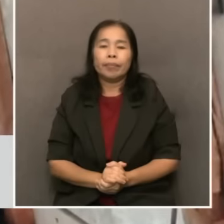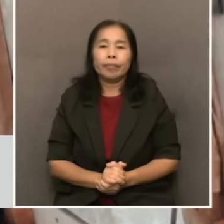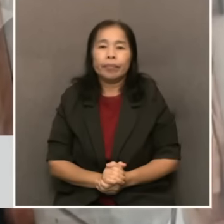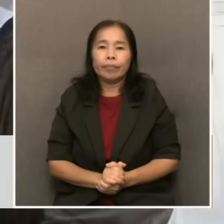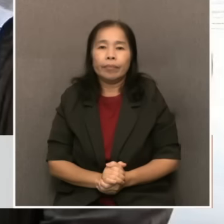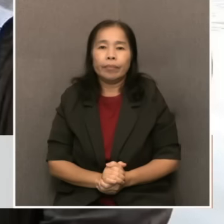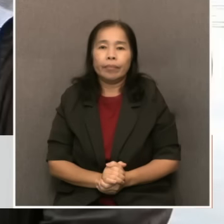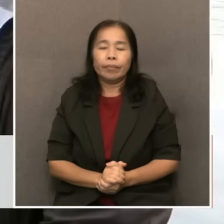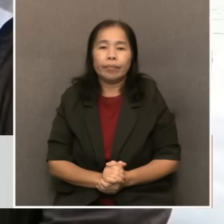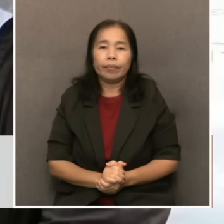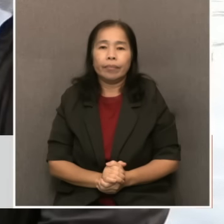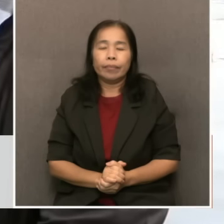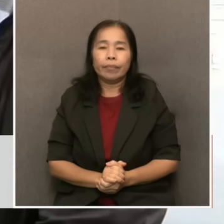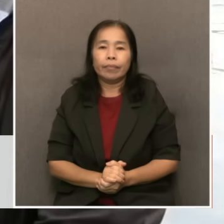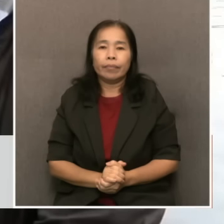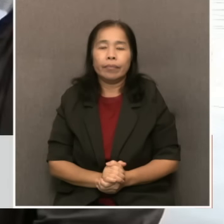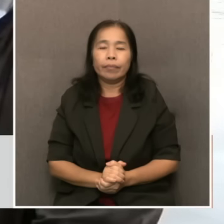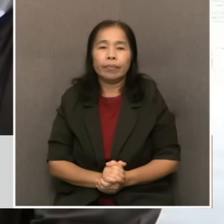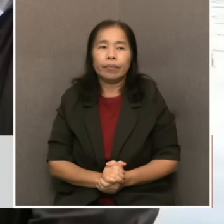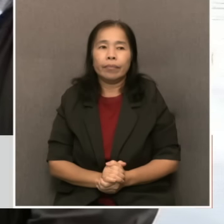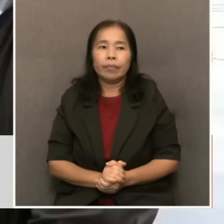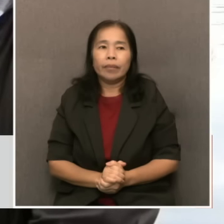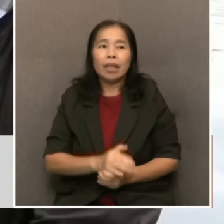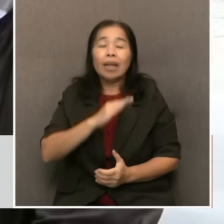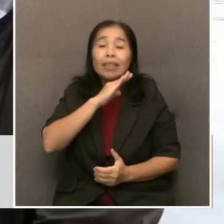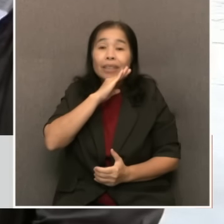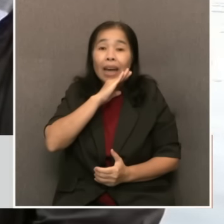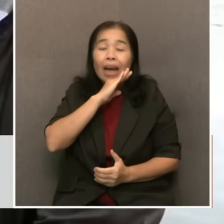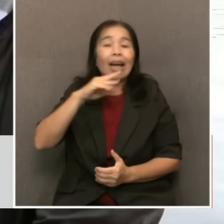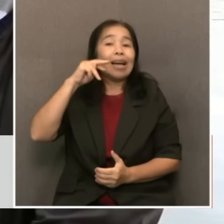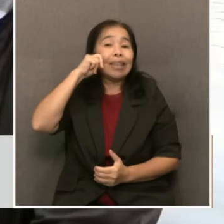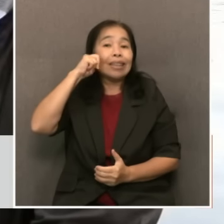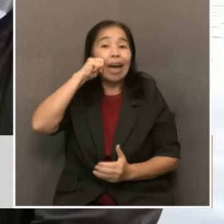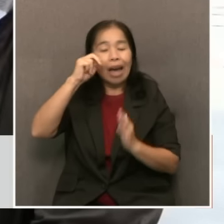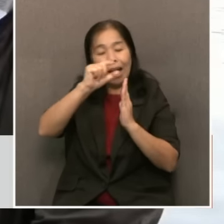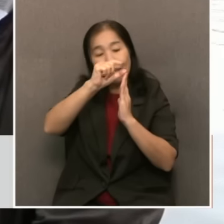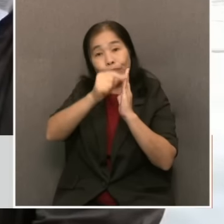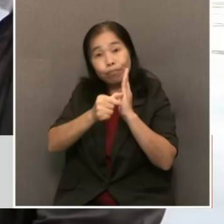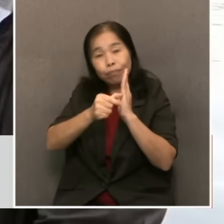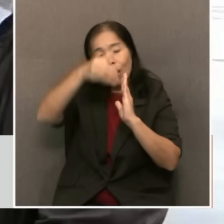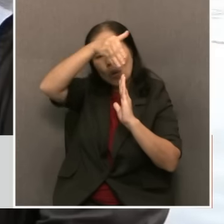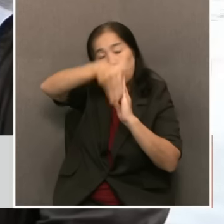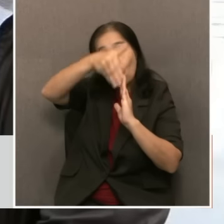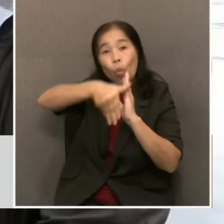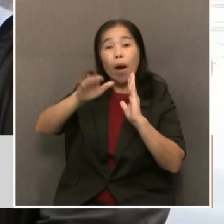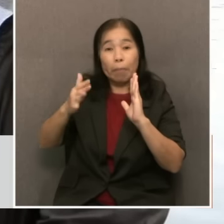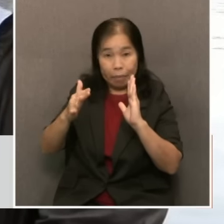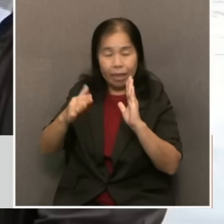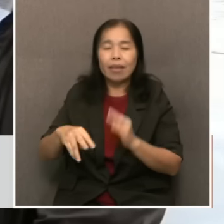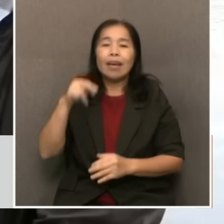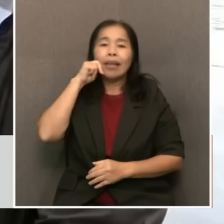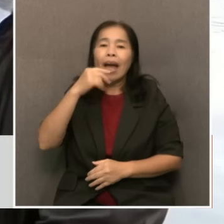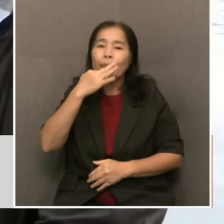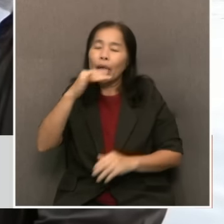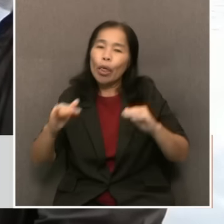ค่ะน้นามเหนือไม่ลงมาเนี่ยน้ำทะเลหนุนเราก็ยังพอยังพอ